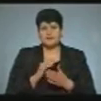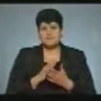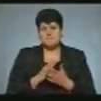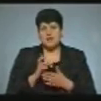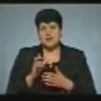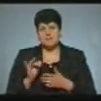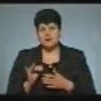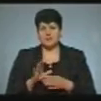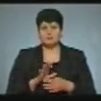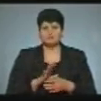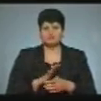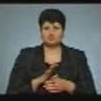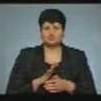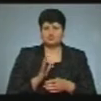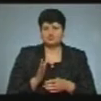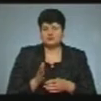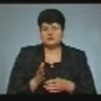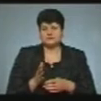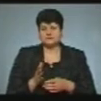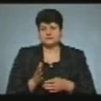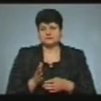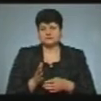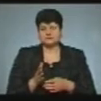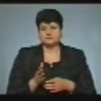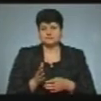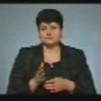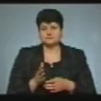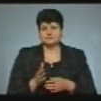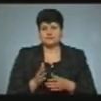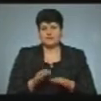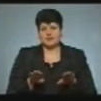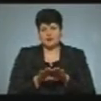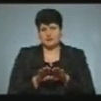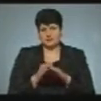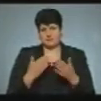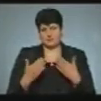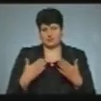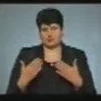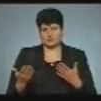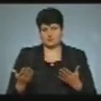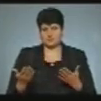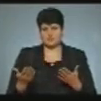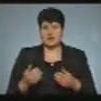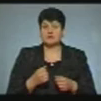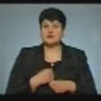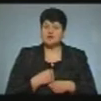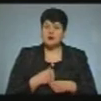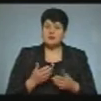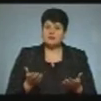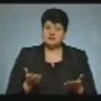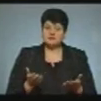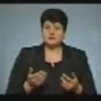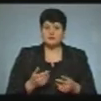мали би бути такі все-таки рівноправні відносини. І, на жаль,